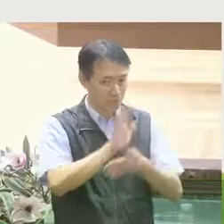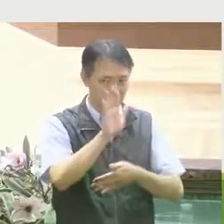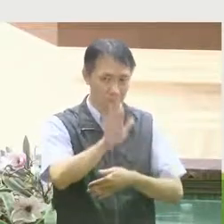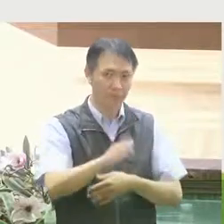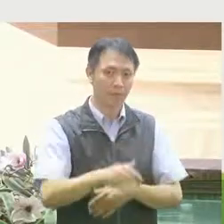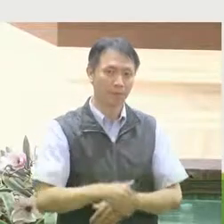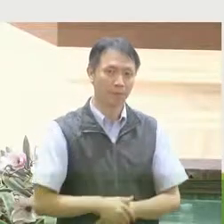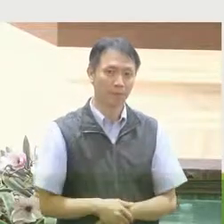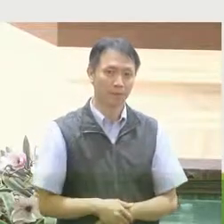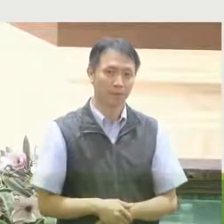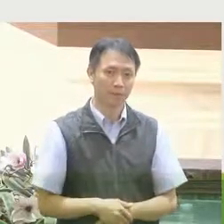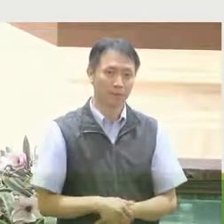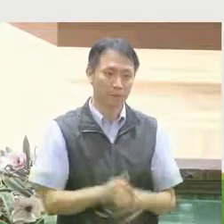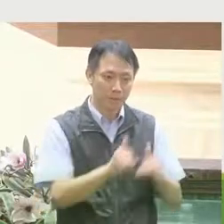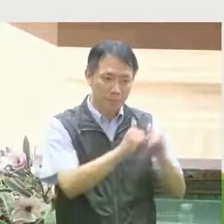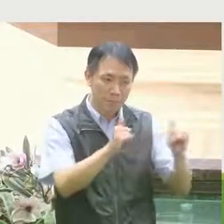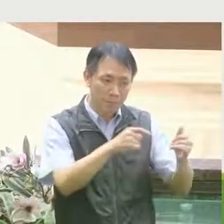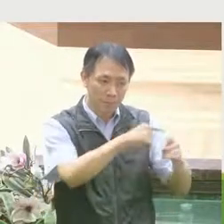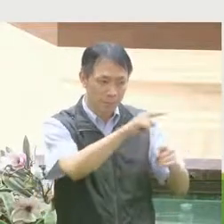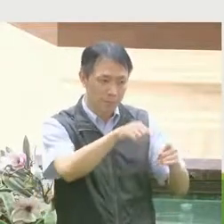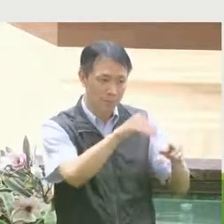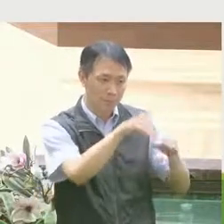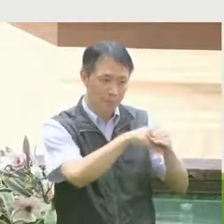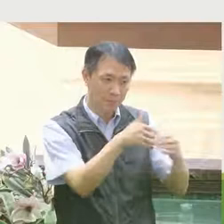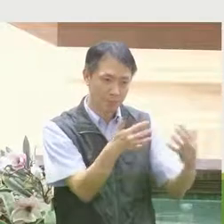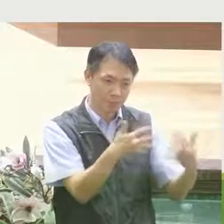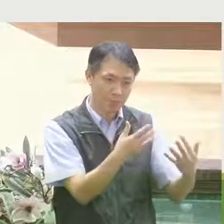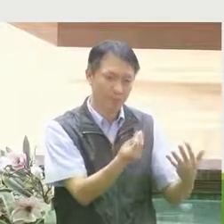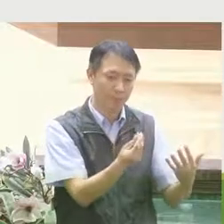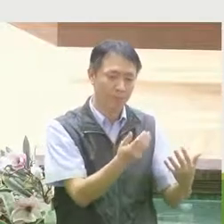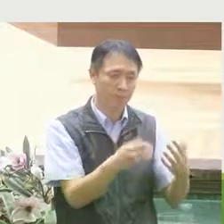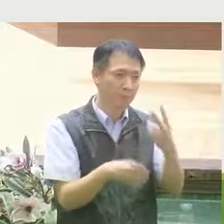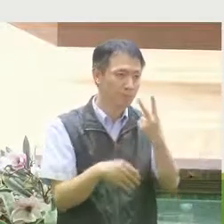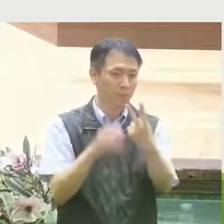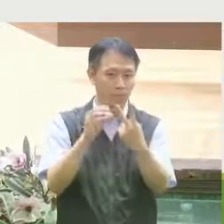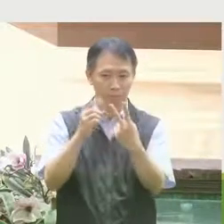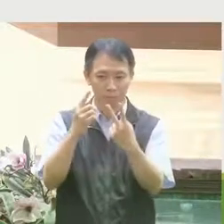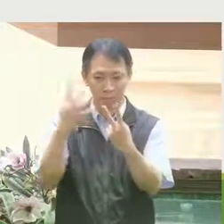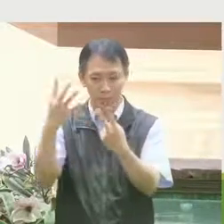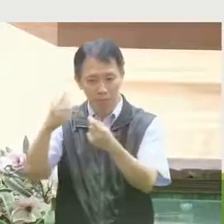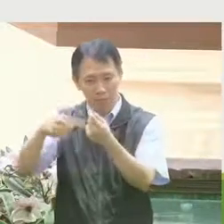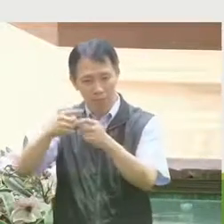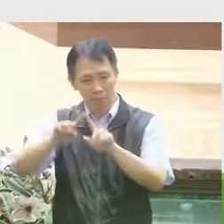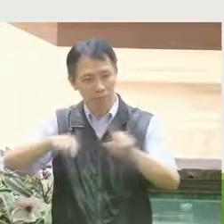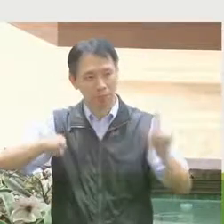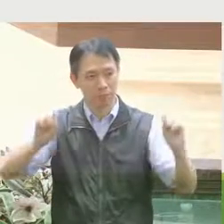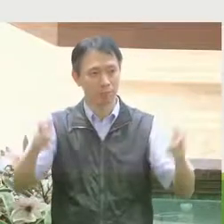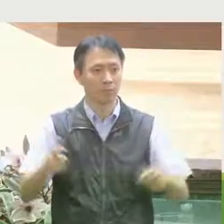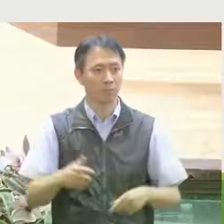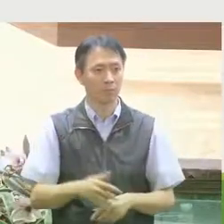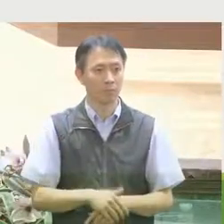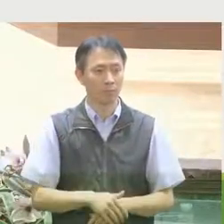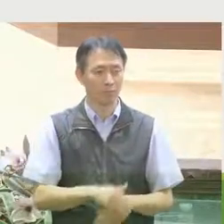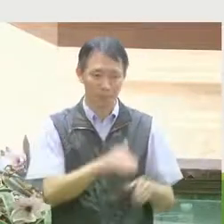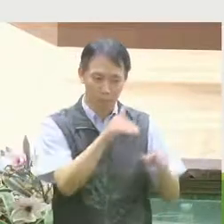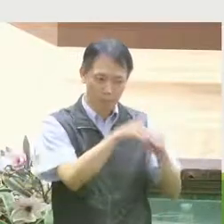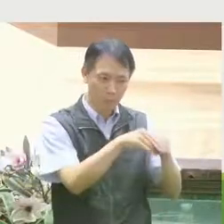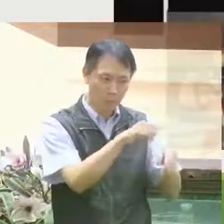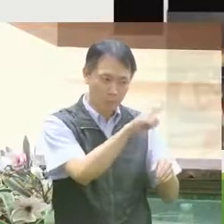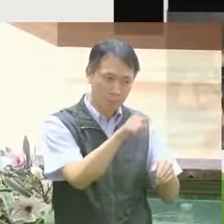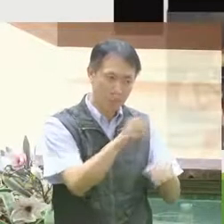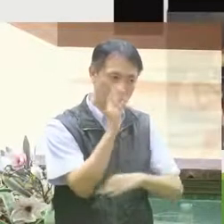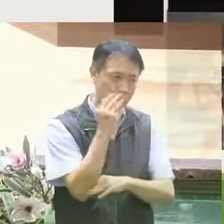首对民间投票没有问题，则与2014年不同，但是否投票就在政治上安全